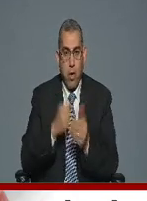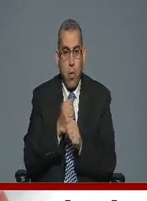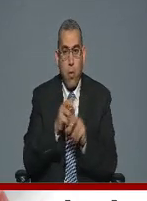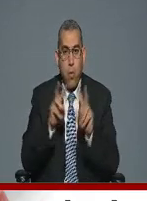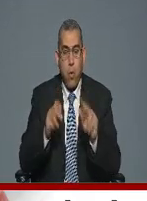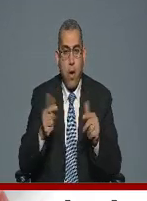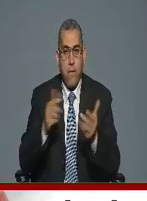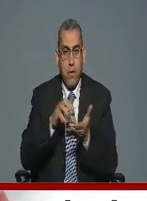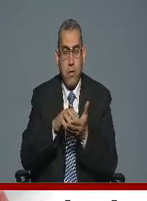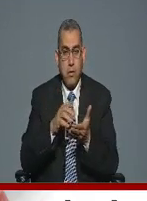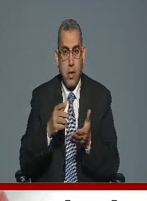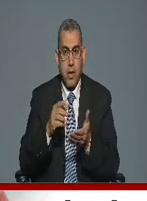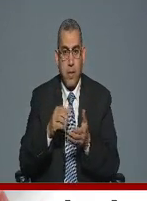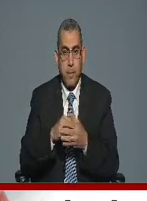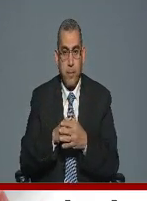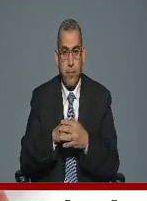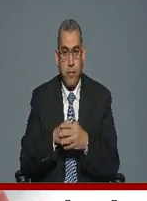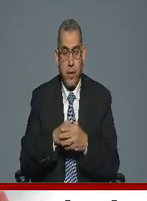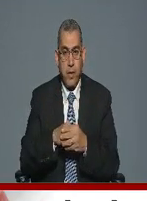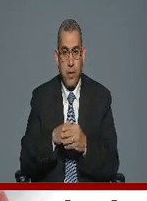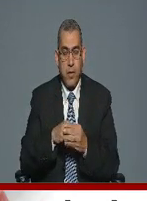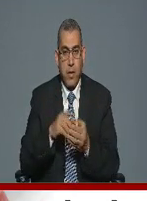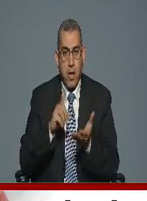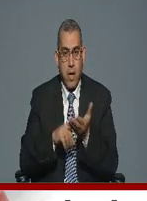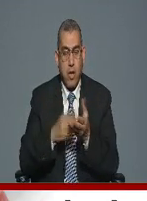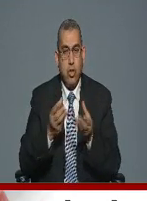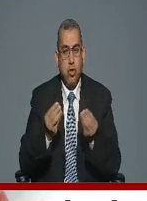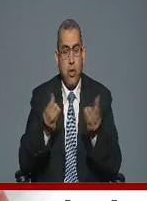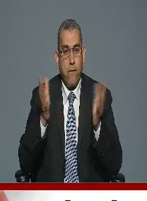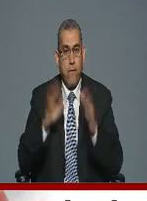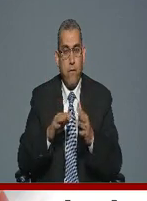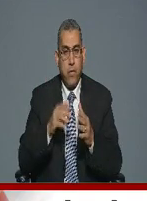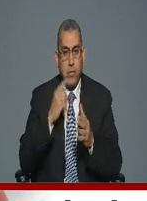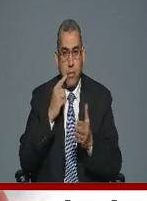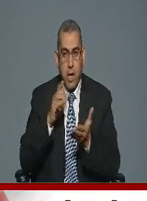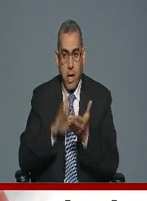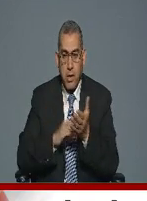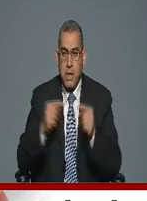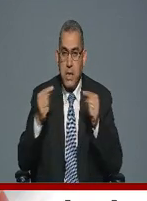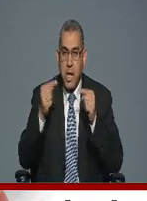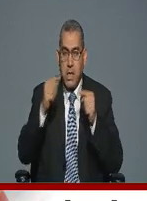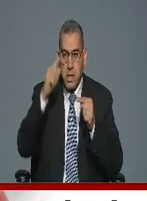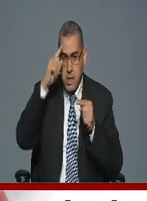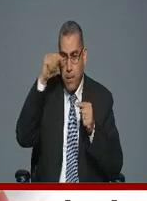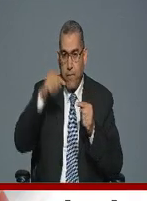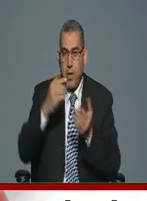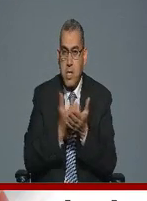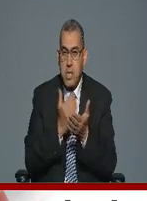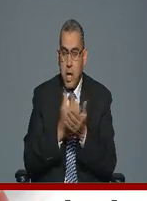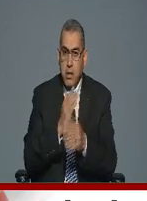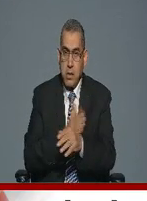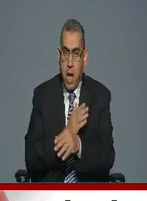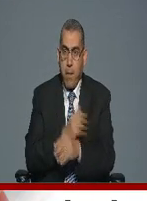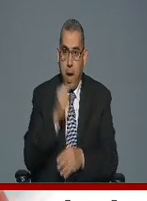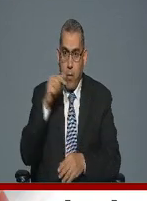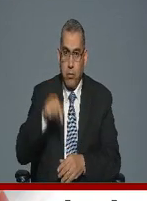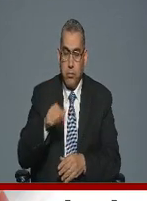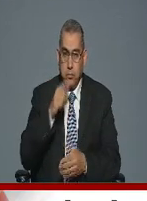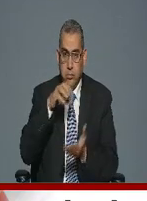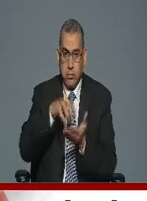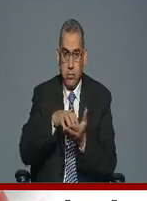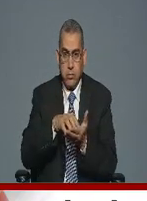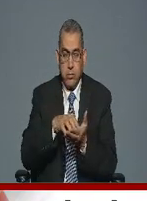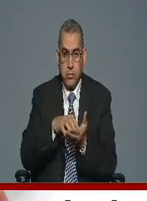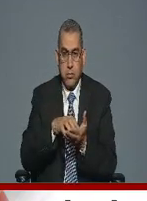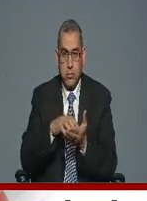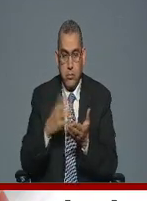مصر تصبر أغوار الكثير من التحديات في ظروف اقتصادية صعبة، بما في ذلك